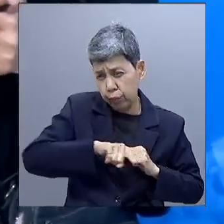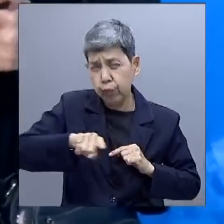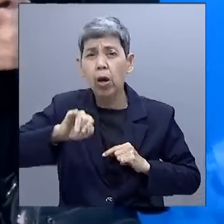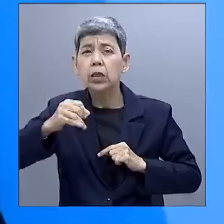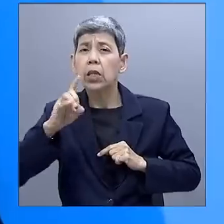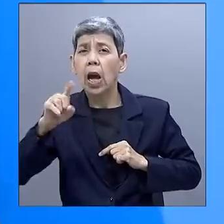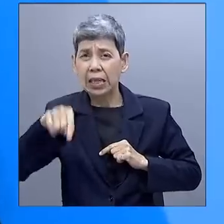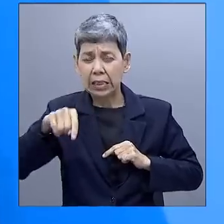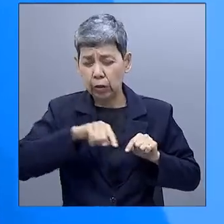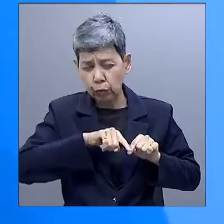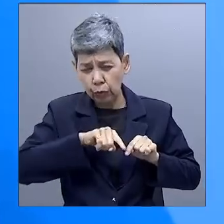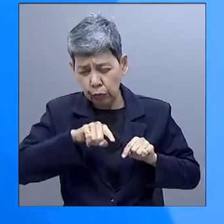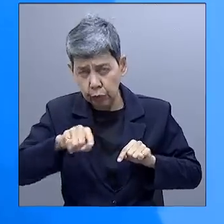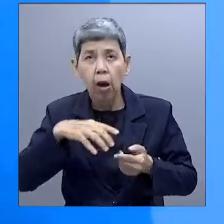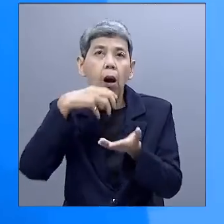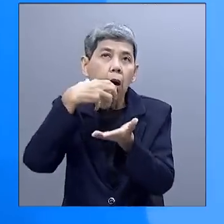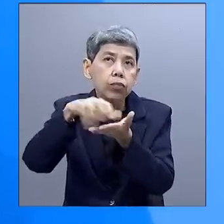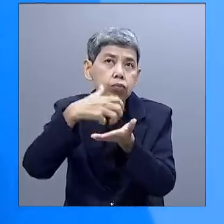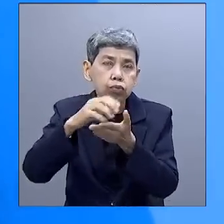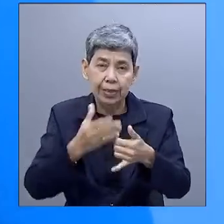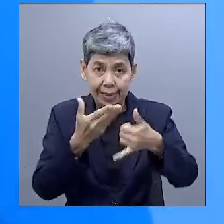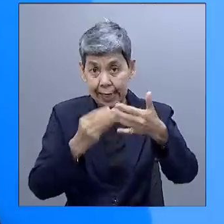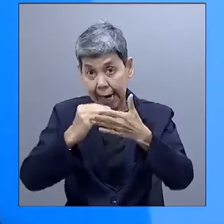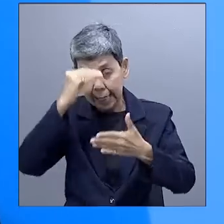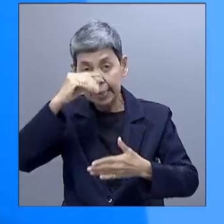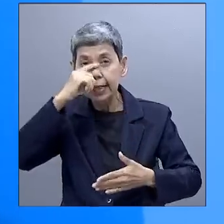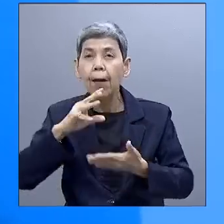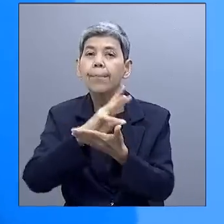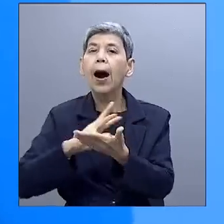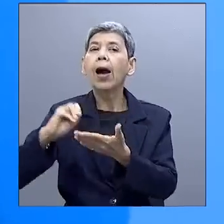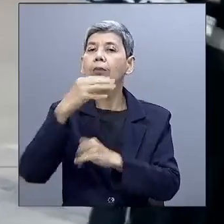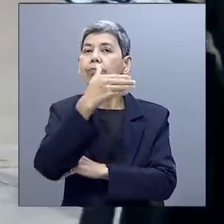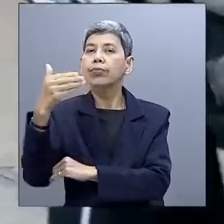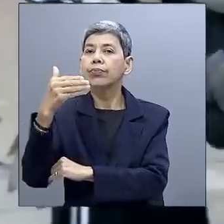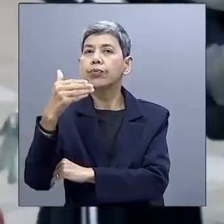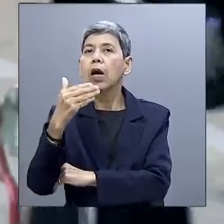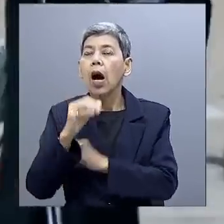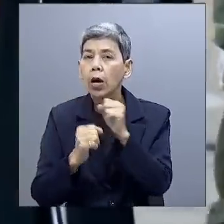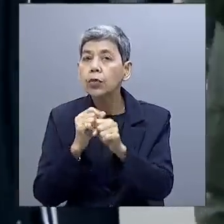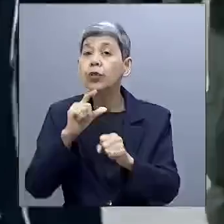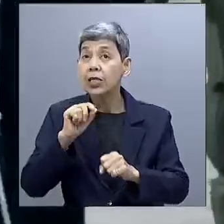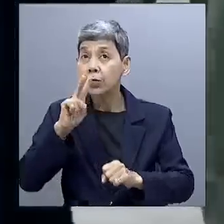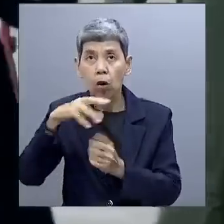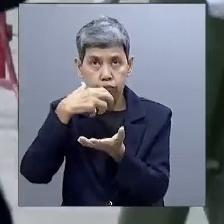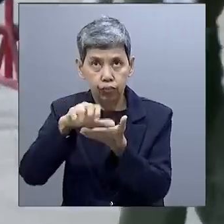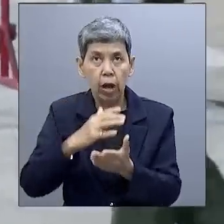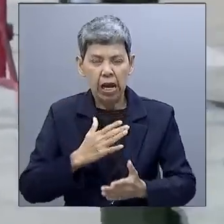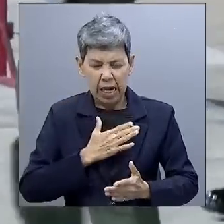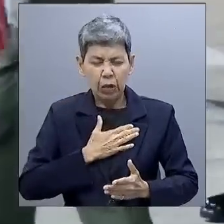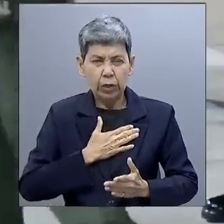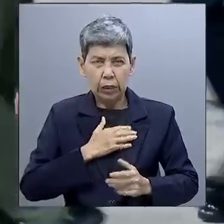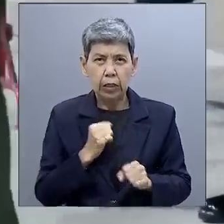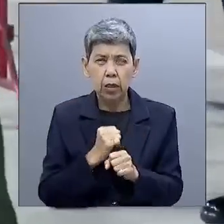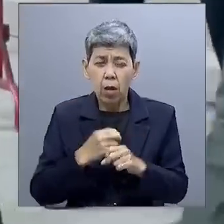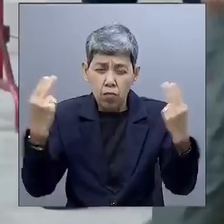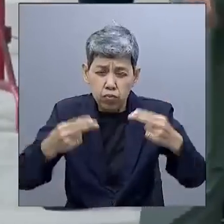ก็อีกคนนึงที่เล่าให้ฟังก็คือนักศึกษาไทยมหาวิทยาลัยนานาชาติแอฟริกาอายุ 22ปีเธอบอกว่าก็ใช้ช่วง